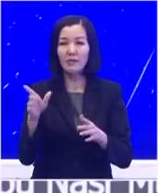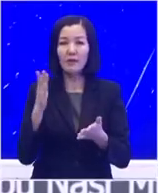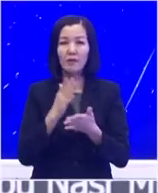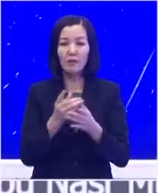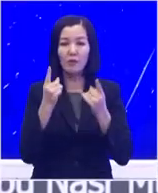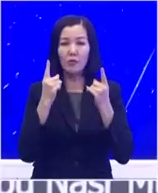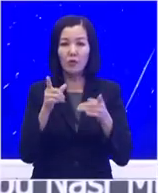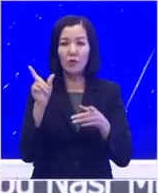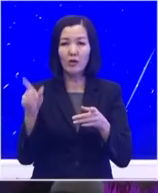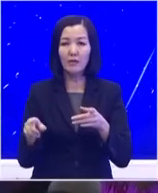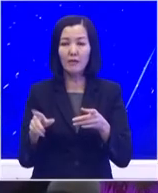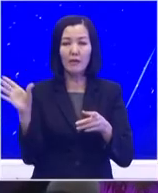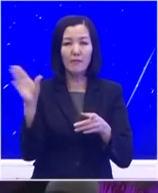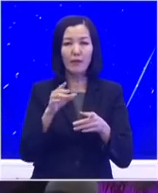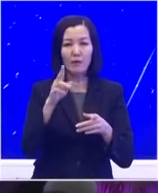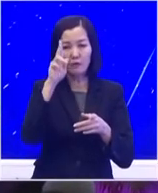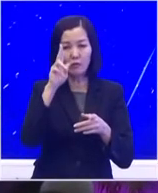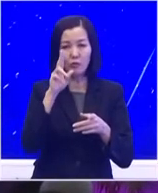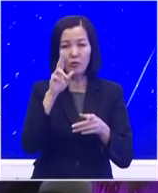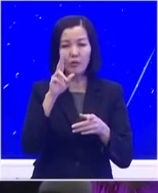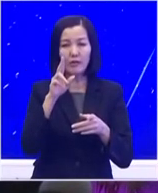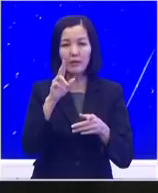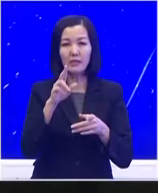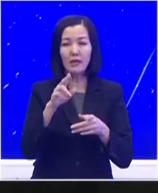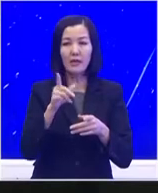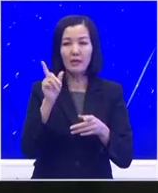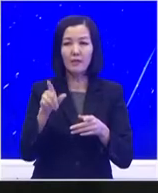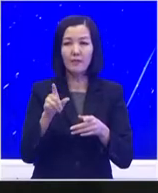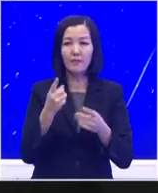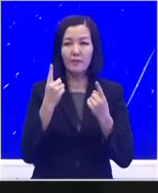ғұлама барша түркі тектес халықтарға ортақ тұлға.